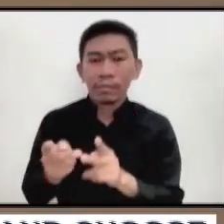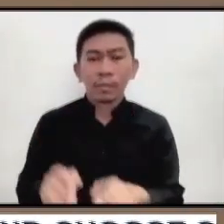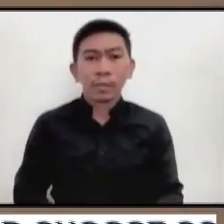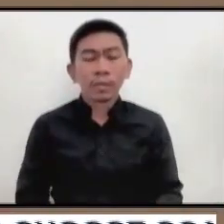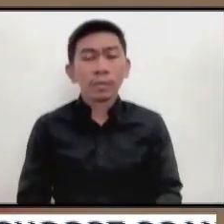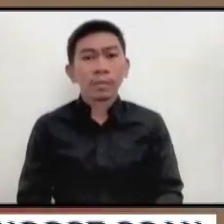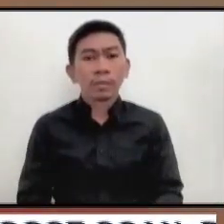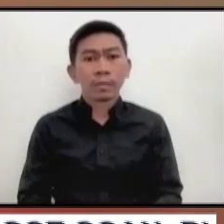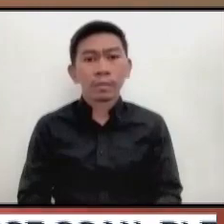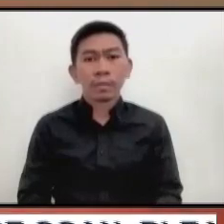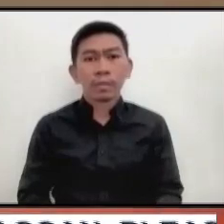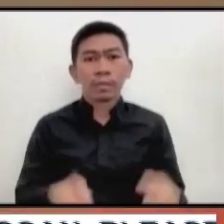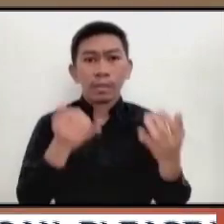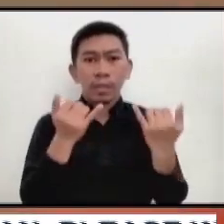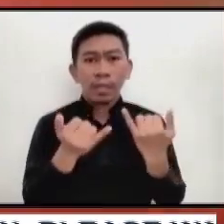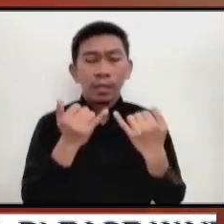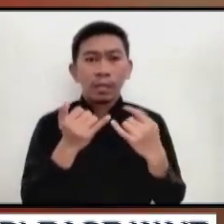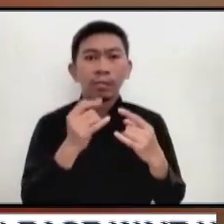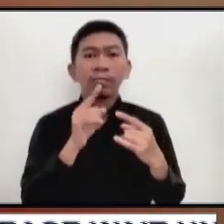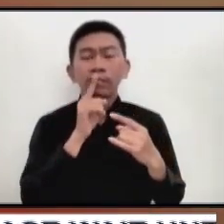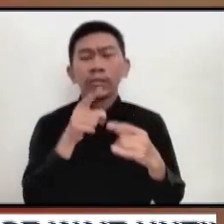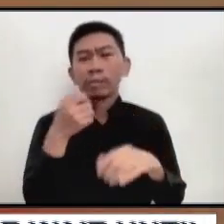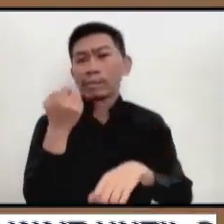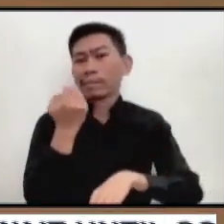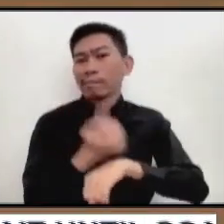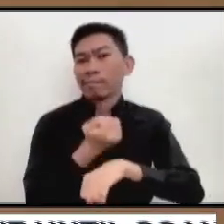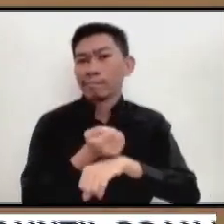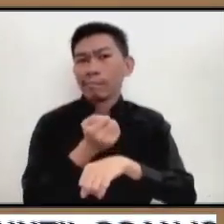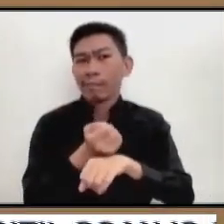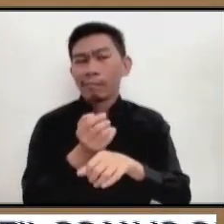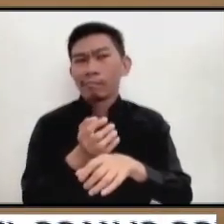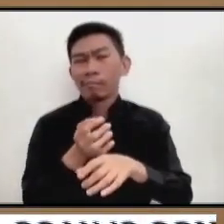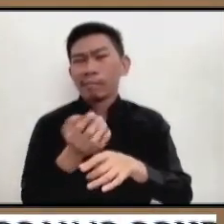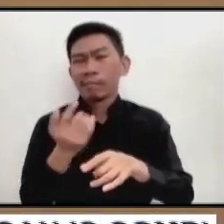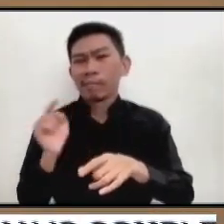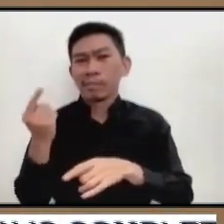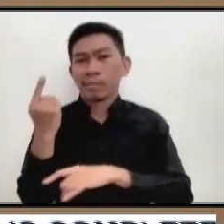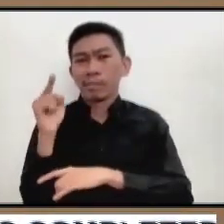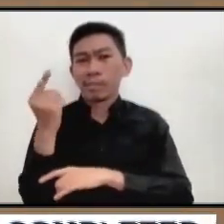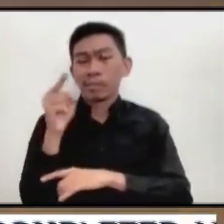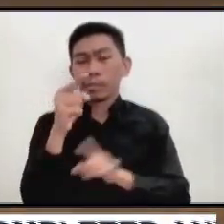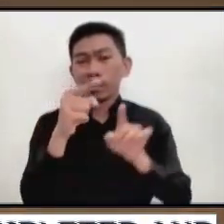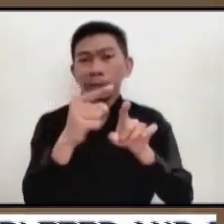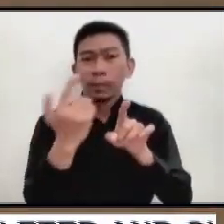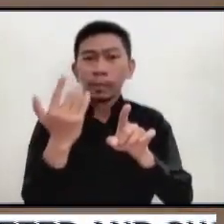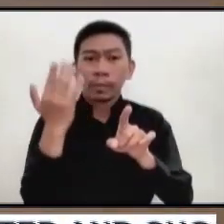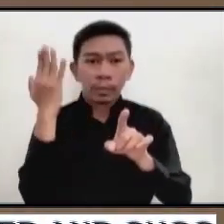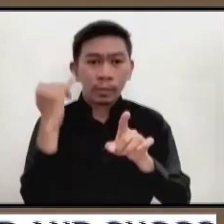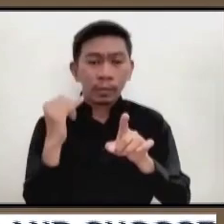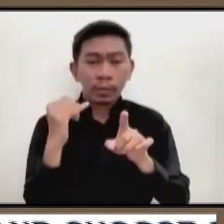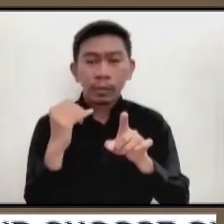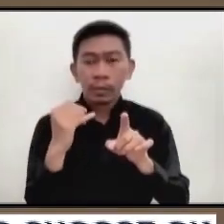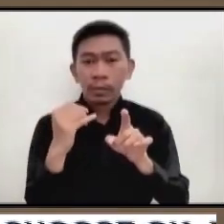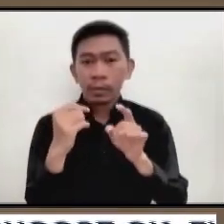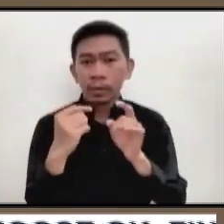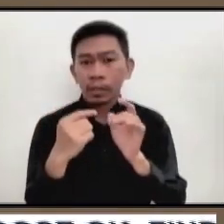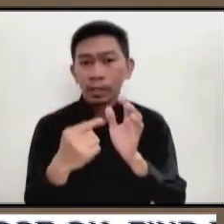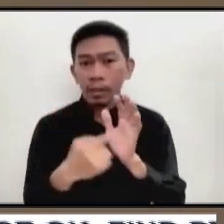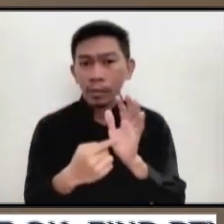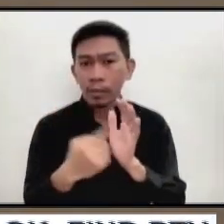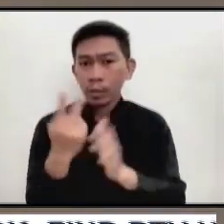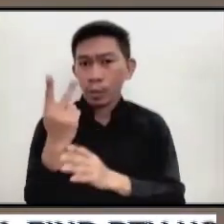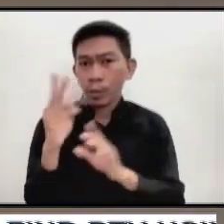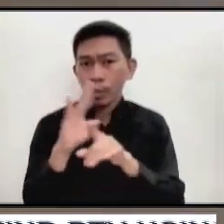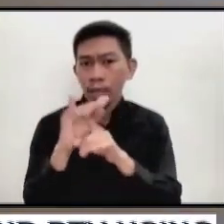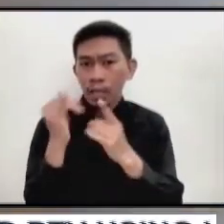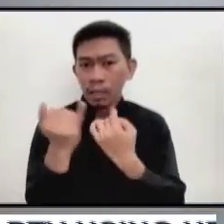ng tulong kasi just like nung isang namin, barang or two barangays. In fact, ngayon, nadagdagan